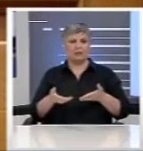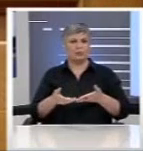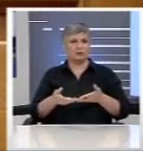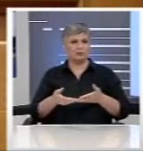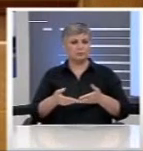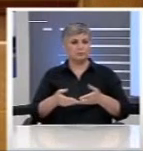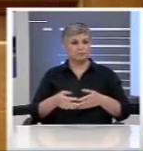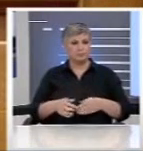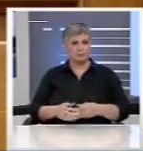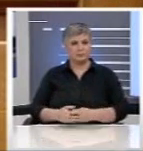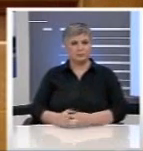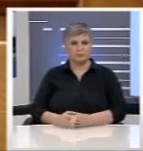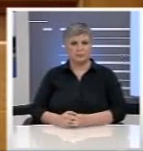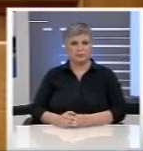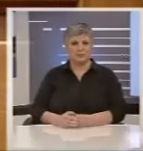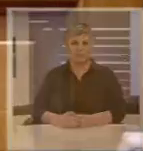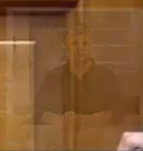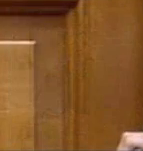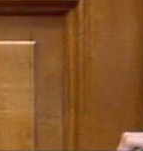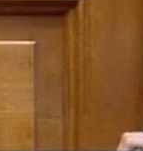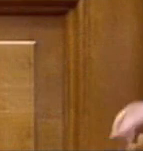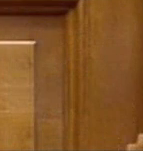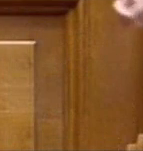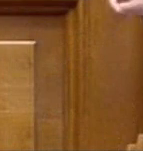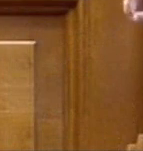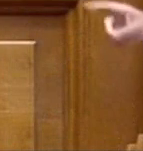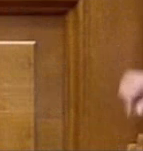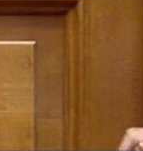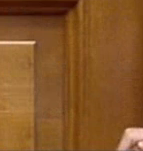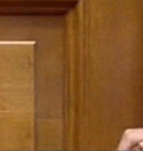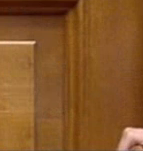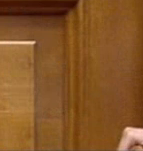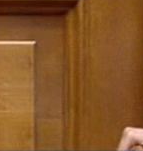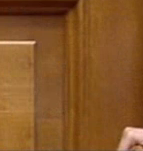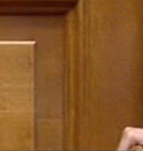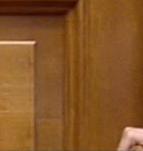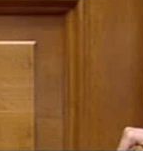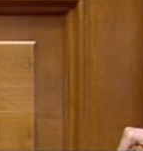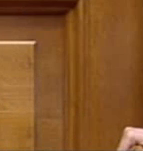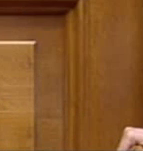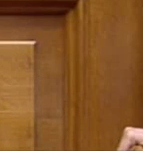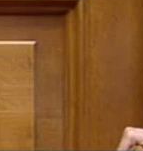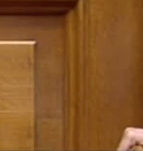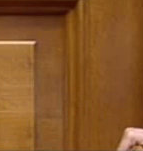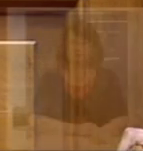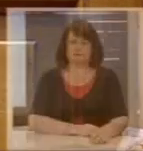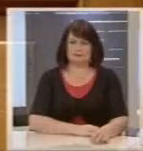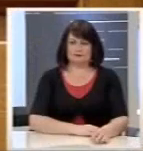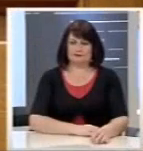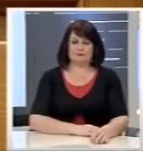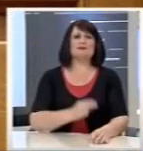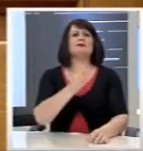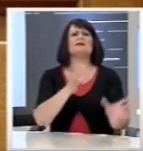Αναφερθήκατε επίσης στο θέμα, και είχαμε και μια μικρή διακοπή, δεν το συνηθίζω, στο θέμα της